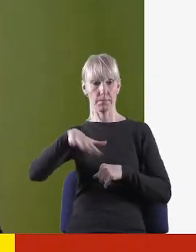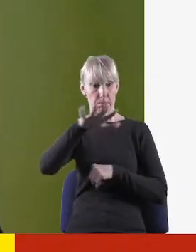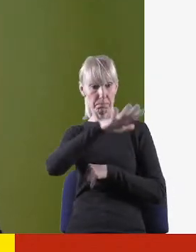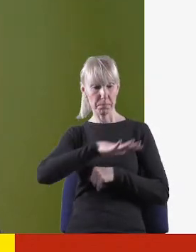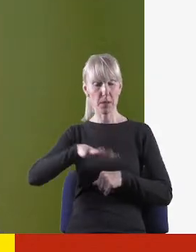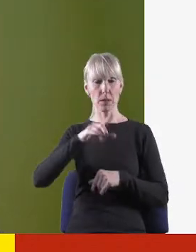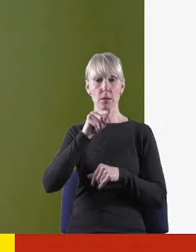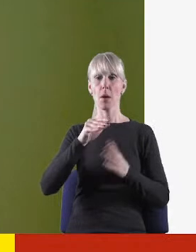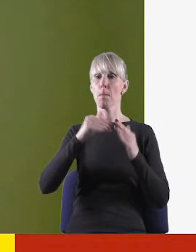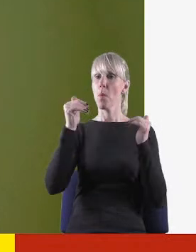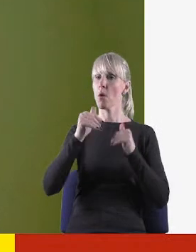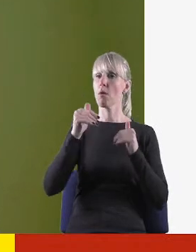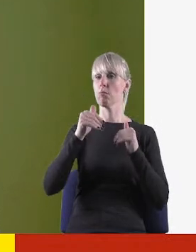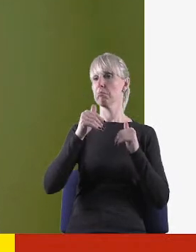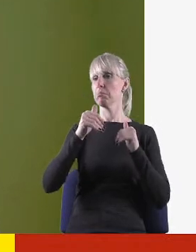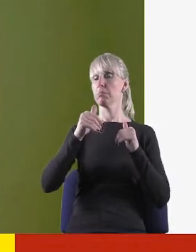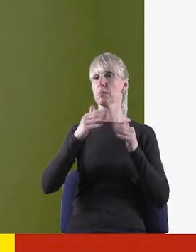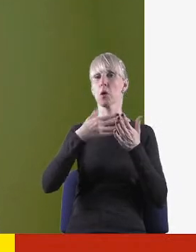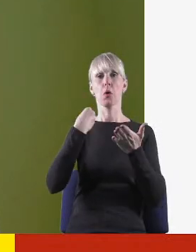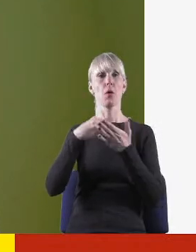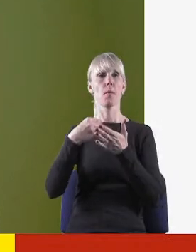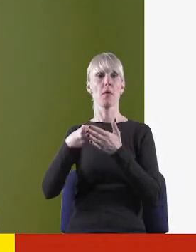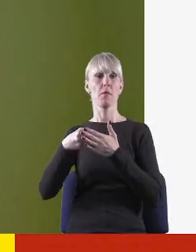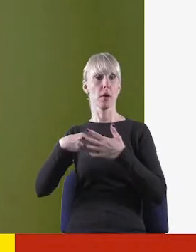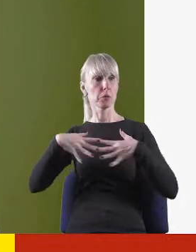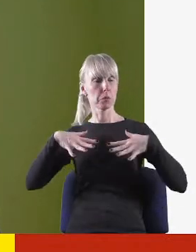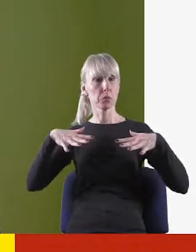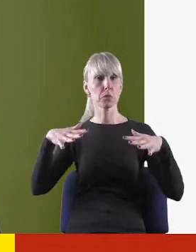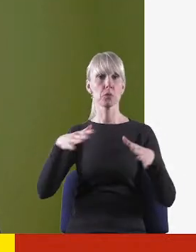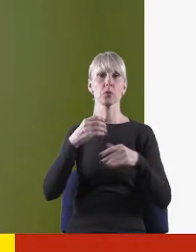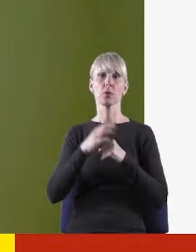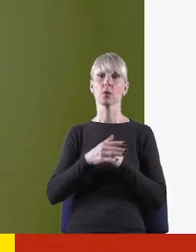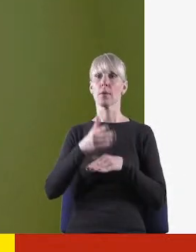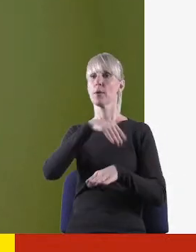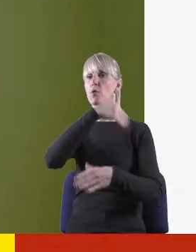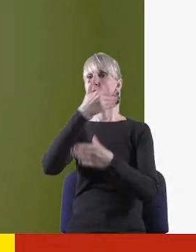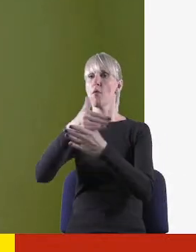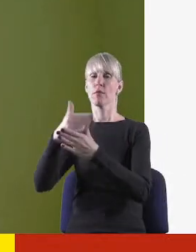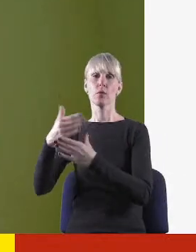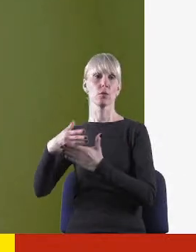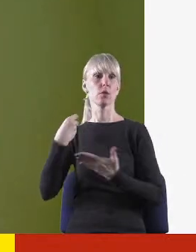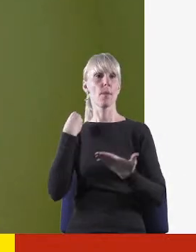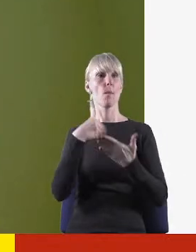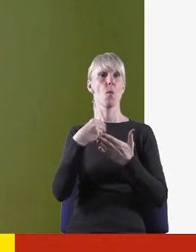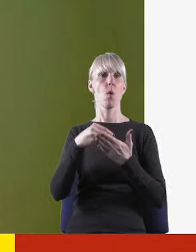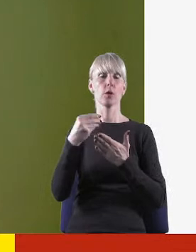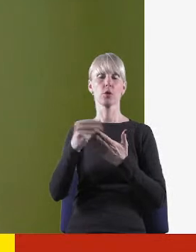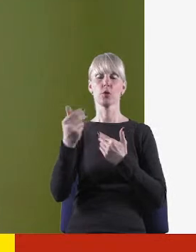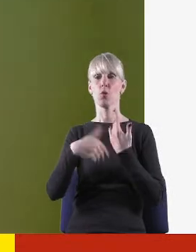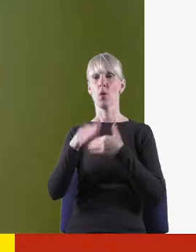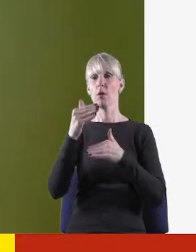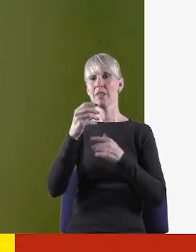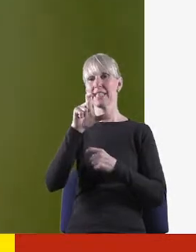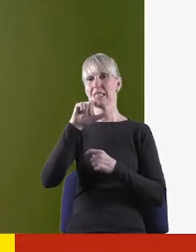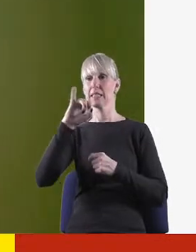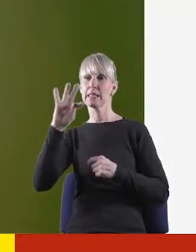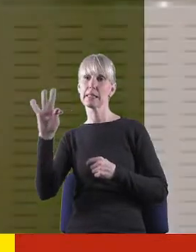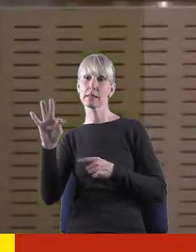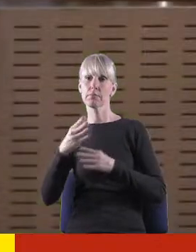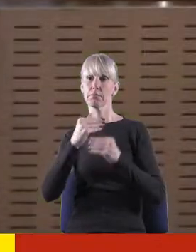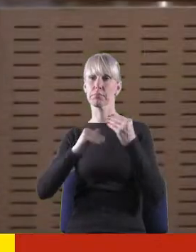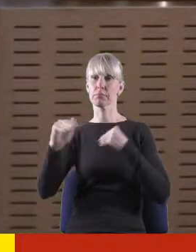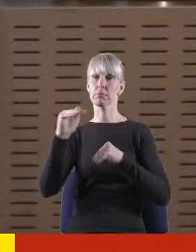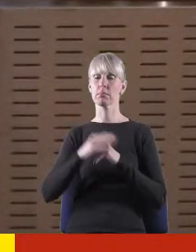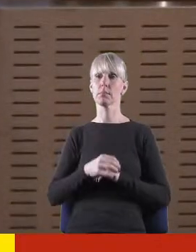na kupowanie aż tylu rzeczy, by nasze przedsiębiorstwa płaciły większy CIT. Dziękuję bardzo.